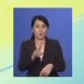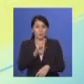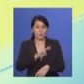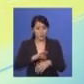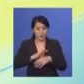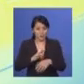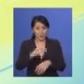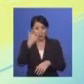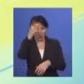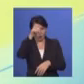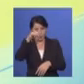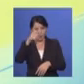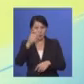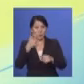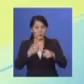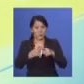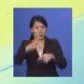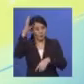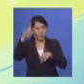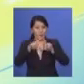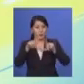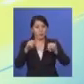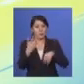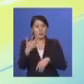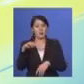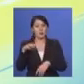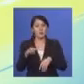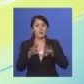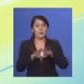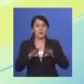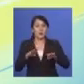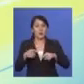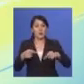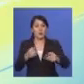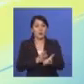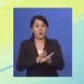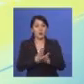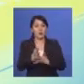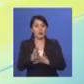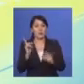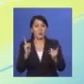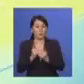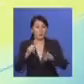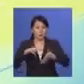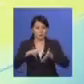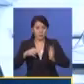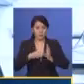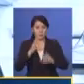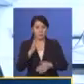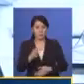жұмыстары жүргізілуде. Биыл қосымша білім беру нысанында 3000-нан астам бала түрлі бағыттағы секцияларға қабылданады деп